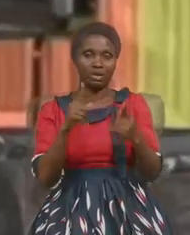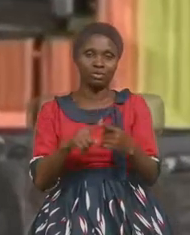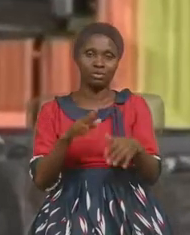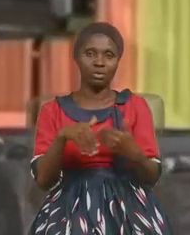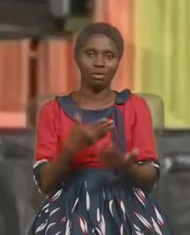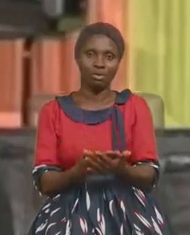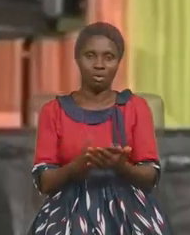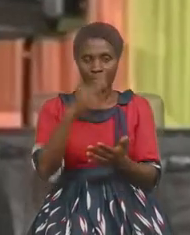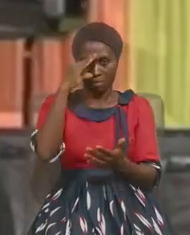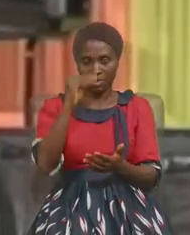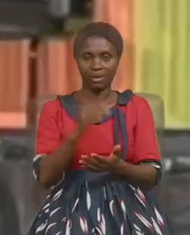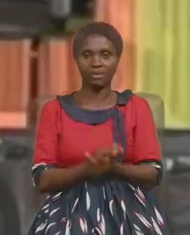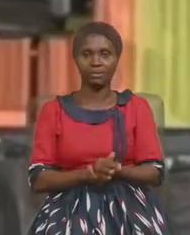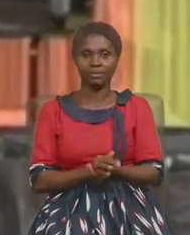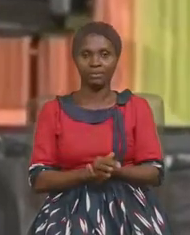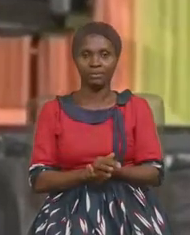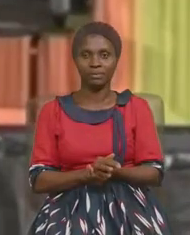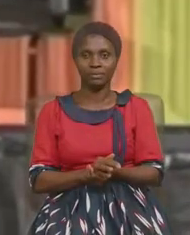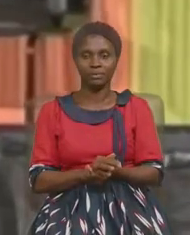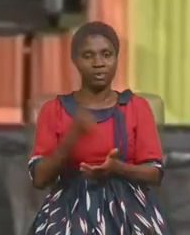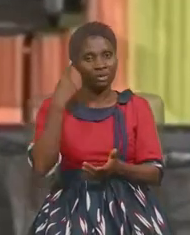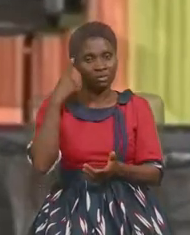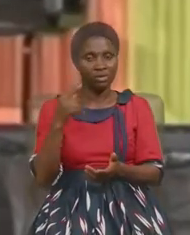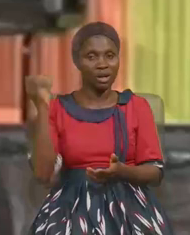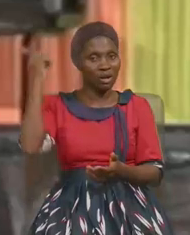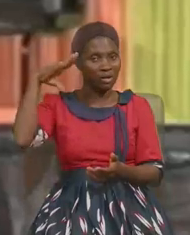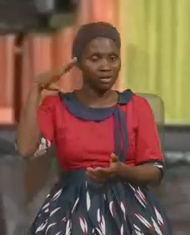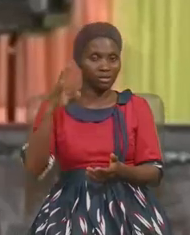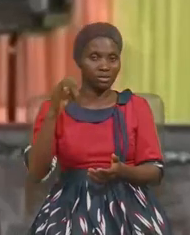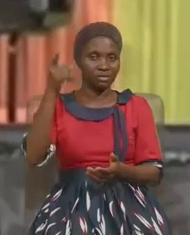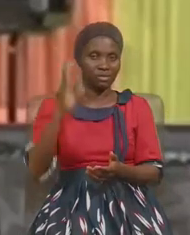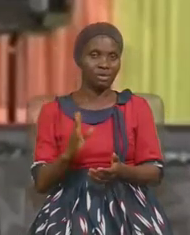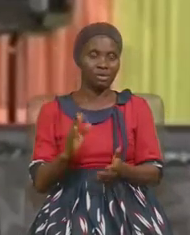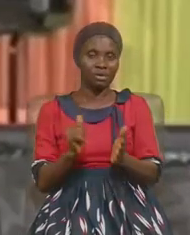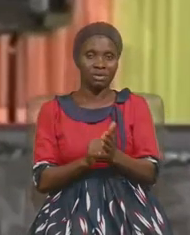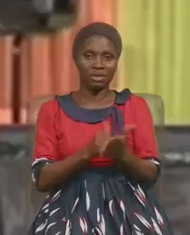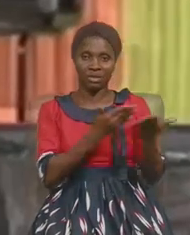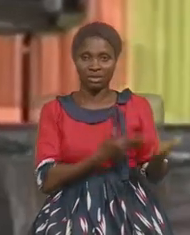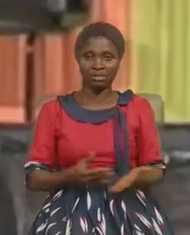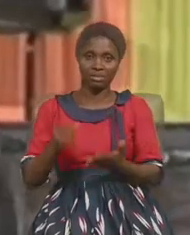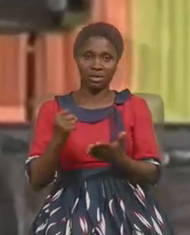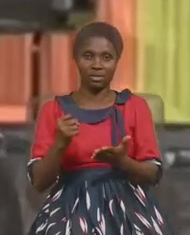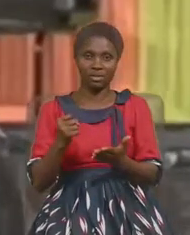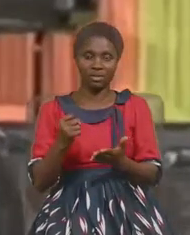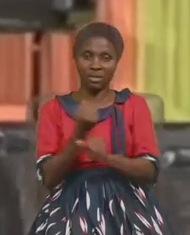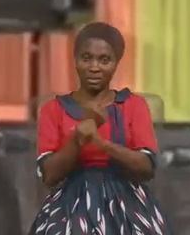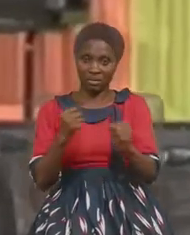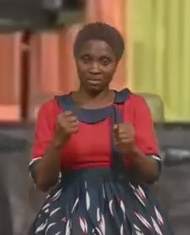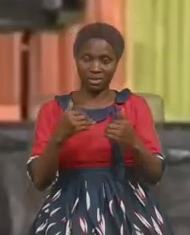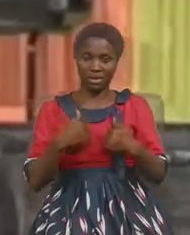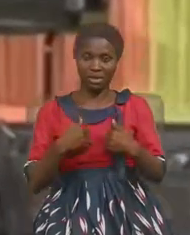hommes. Car la grâce de Dieu, source de salut, a été